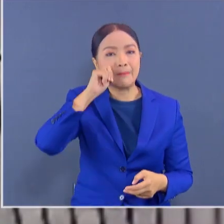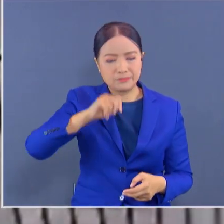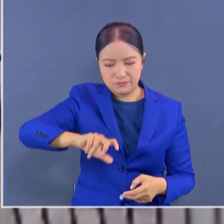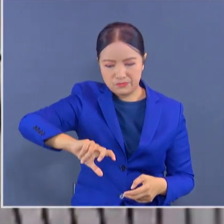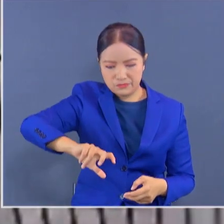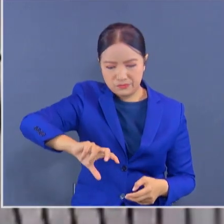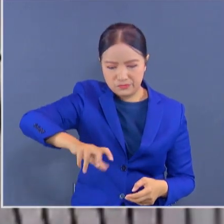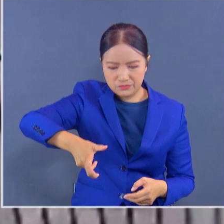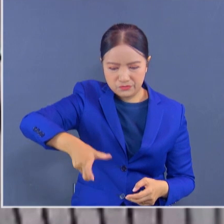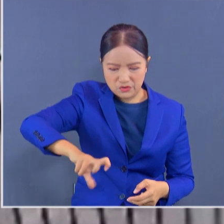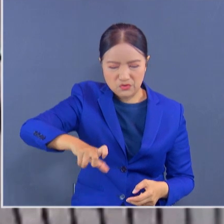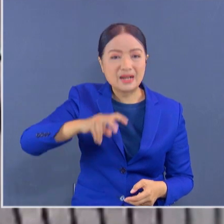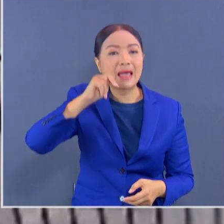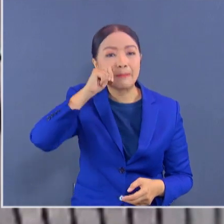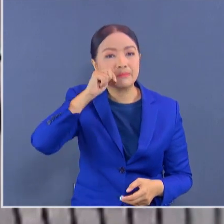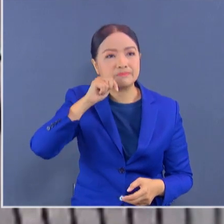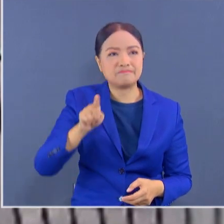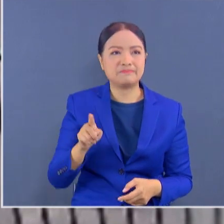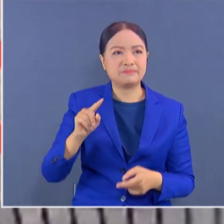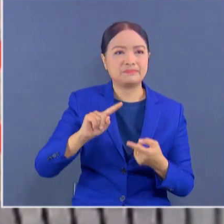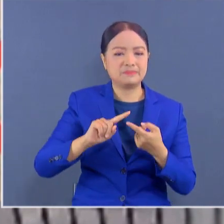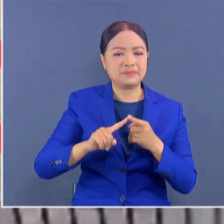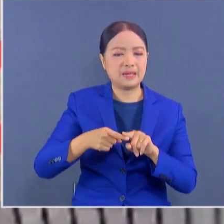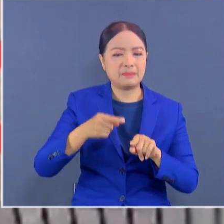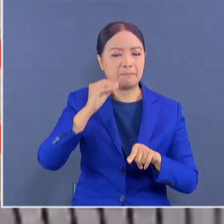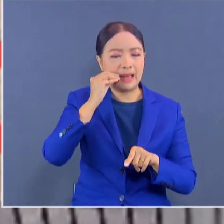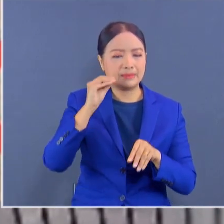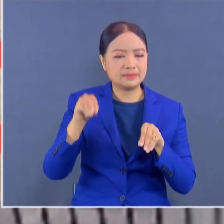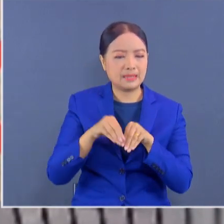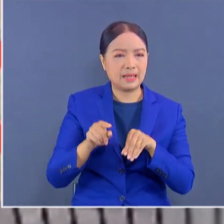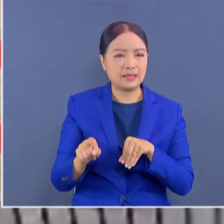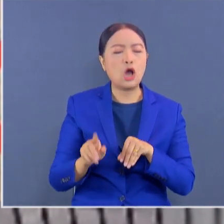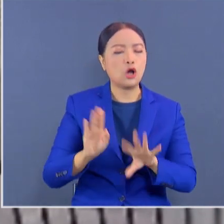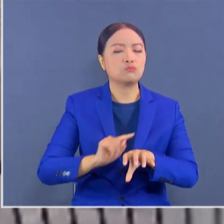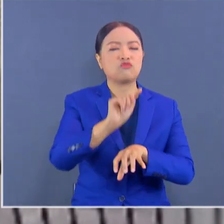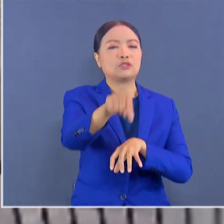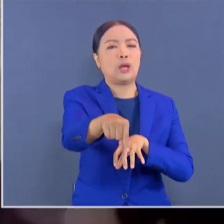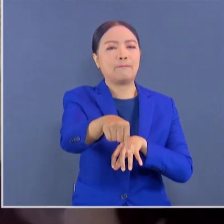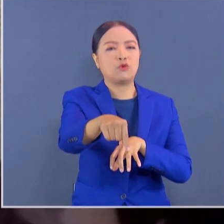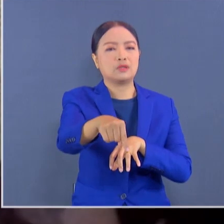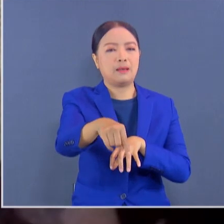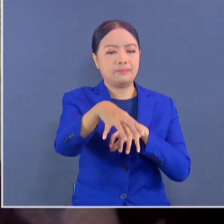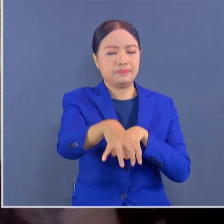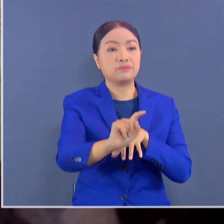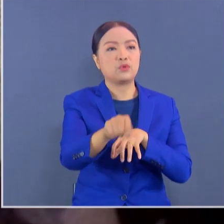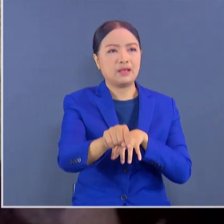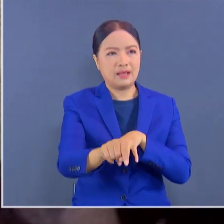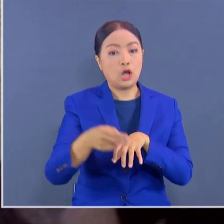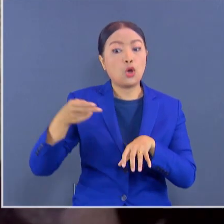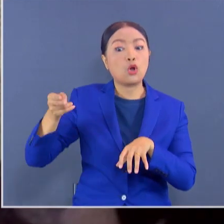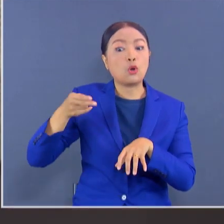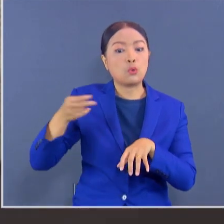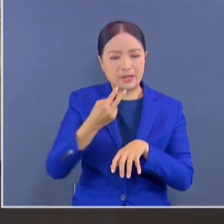ชัดค่ะผู้ก่อเหตุคือเพื่อนบ้านเพื่อนบ้านอยู่ฝั่งตรงข้ามเธอบอกเอาละชัดเจนแบบ